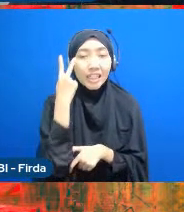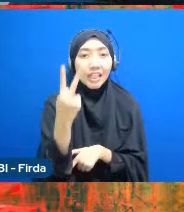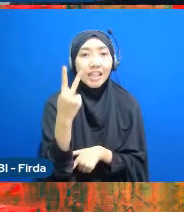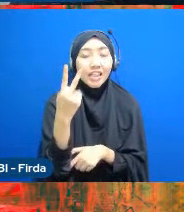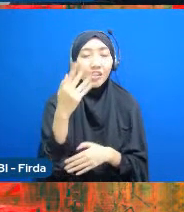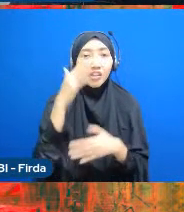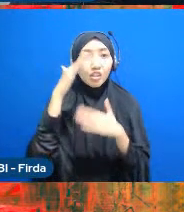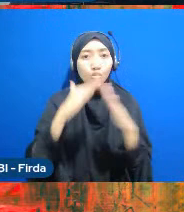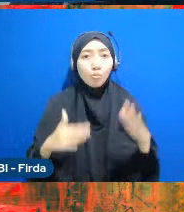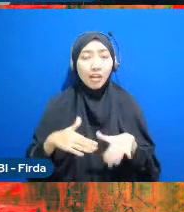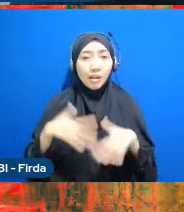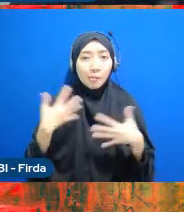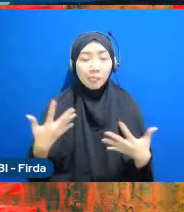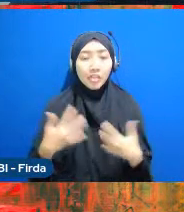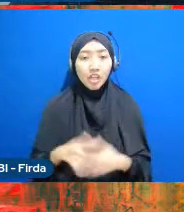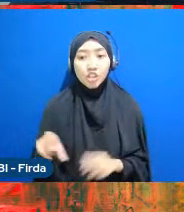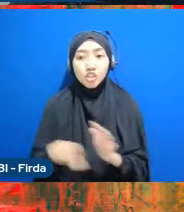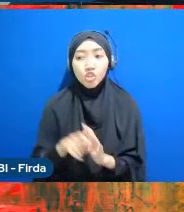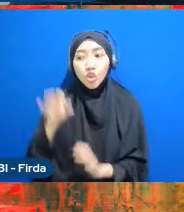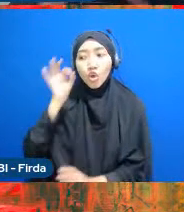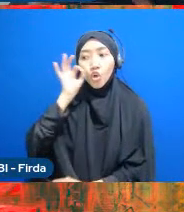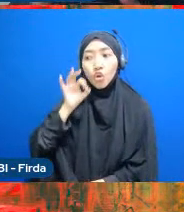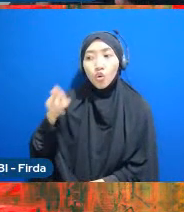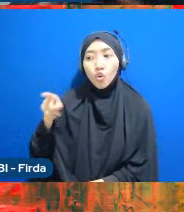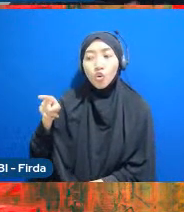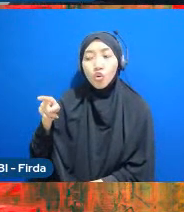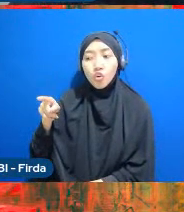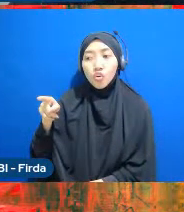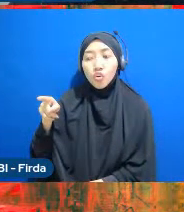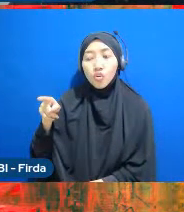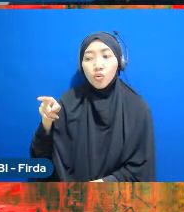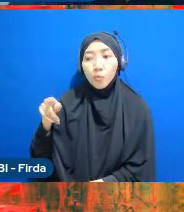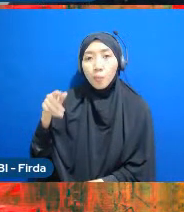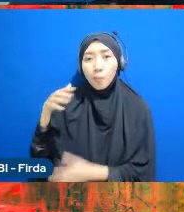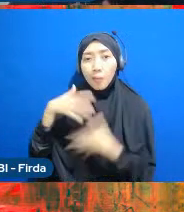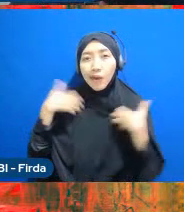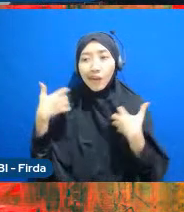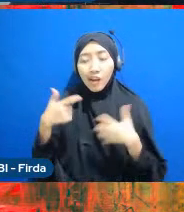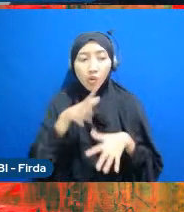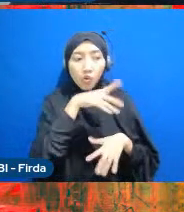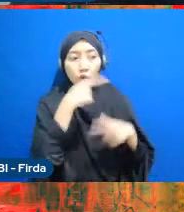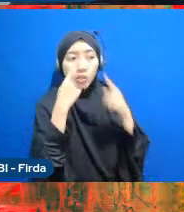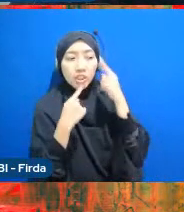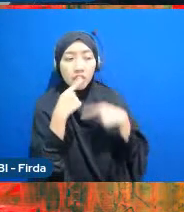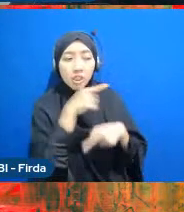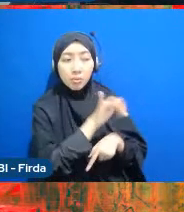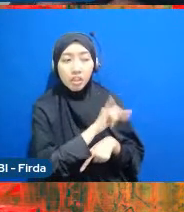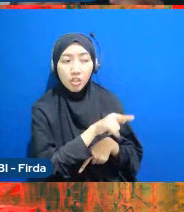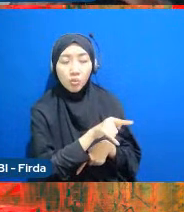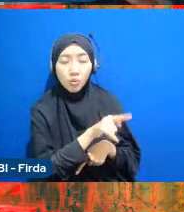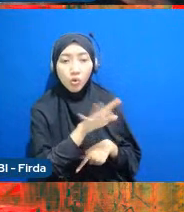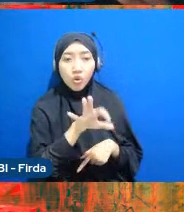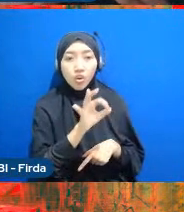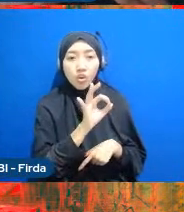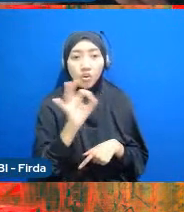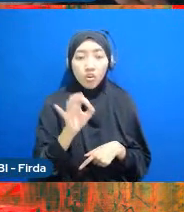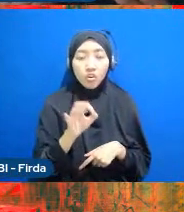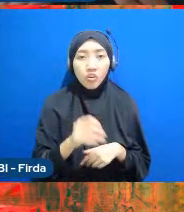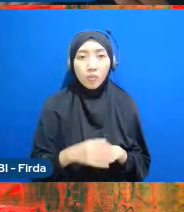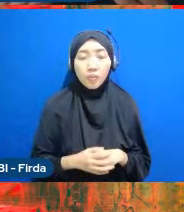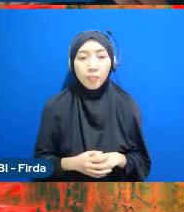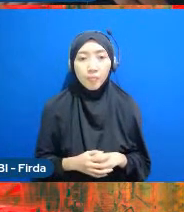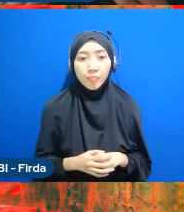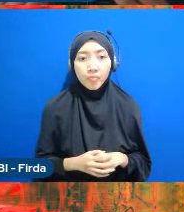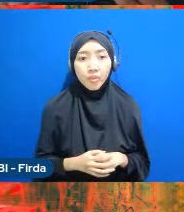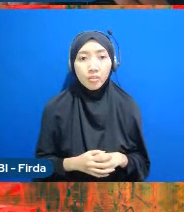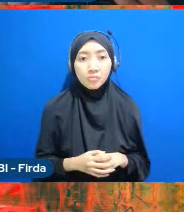rumahnya. Jadi kalau oh marah tuh begini loh, oh kalau sedih tuh begitu loh, oh kalau apa namanya kalau dia